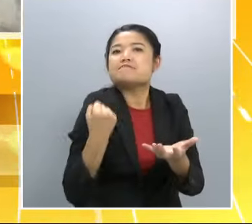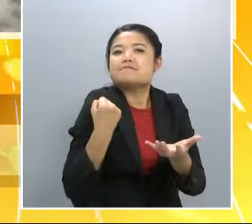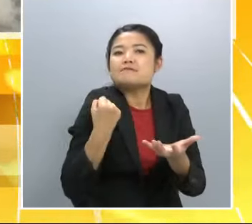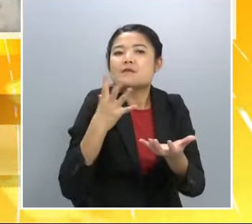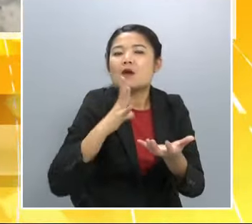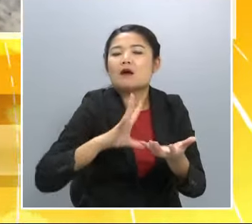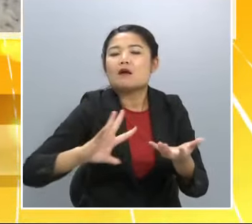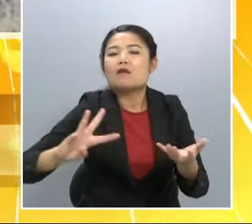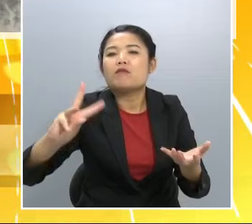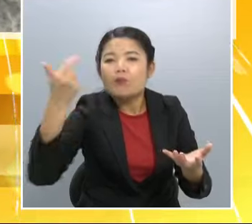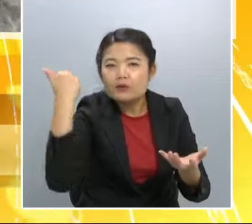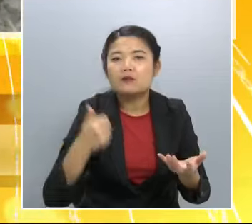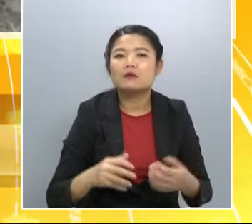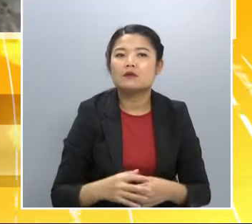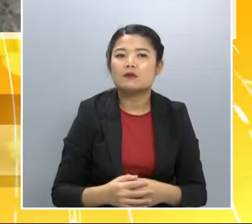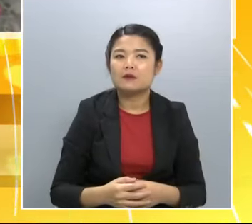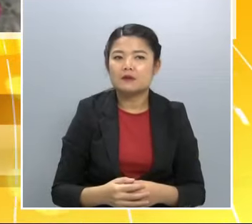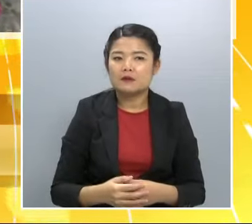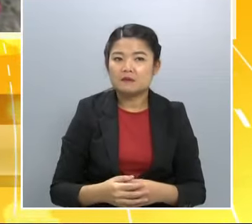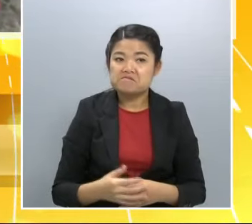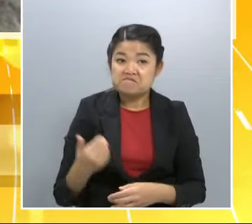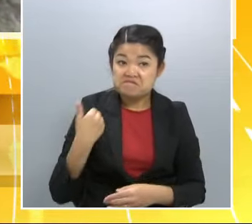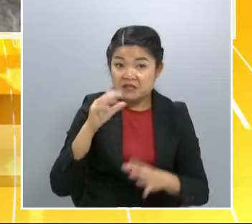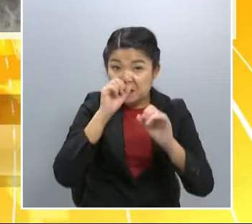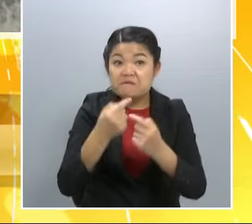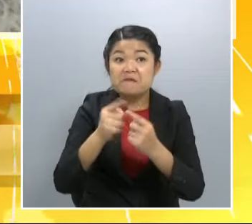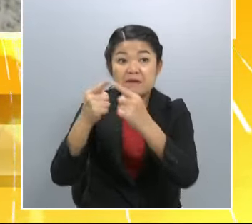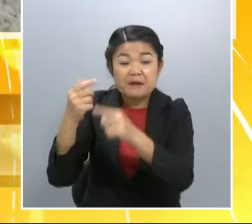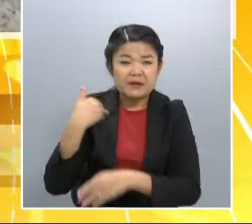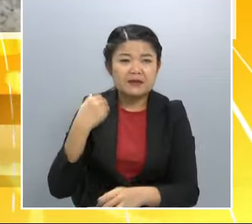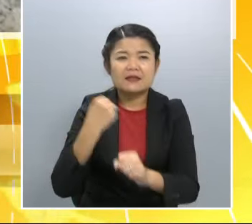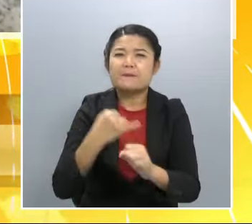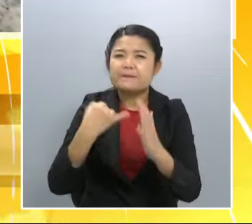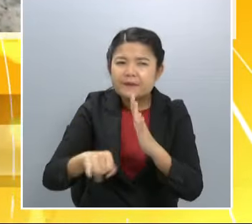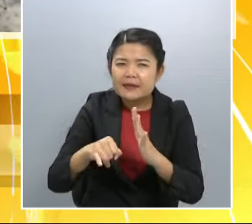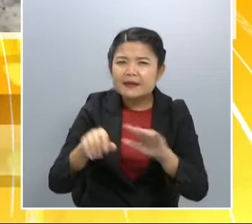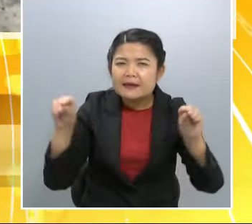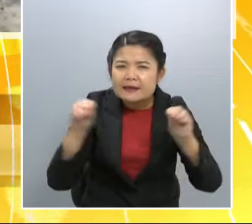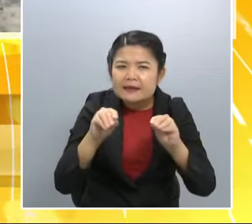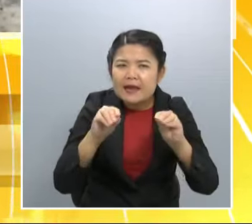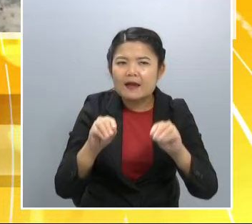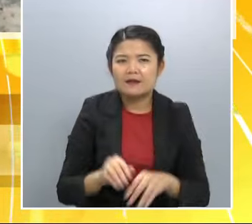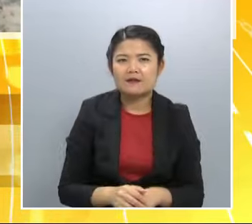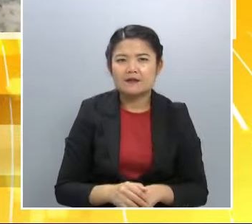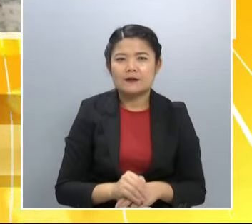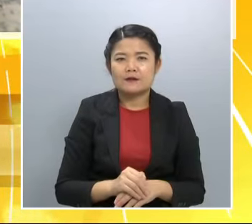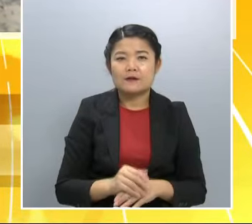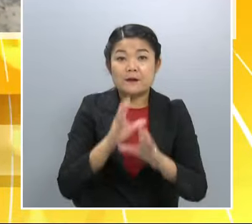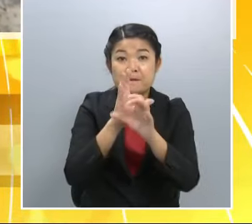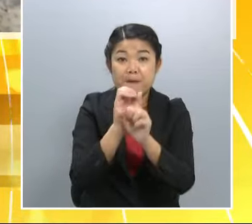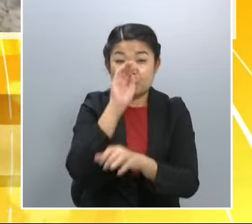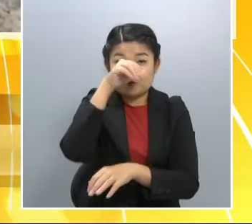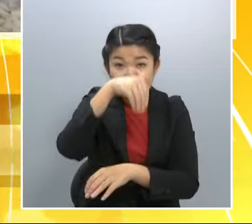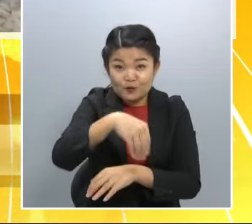พรหมหึค่ะและมีเรื่องประหลาดอยู่ด้วยคือตอนที่ไปก่อเหตุอ่ะค่ะกำลังจะยกองค์ทพิฆเนศคือช่วยกันนะคะ